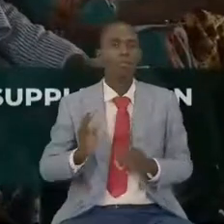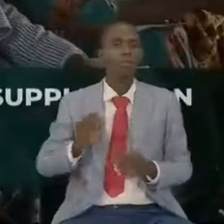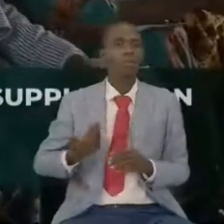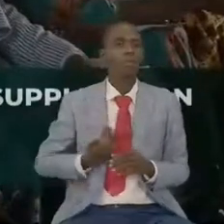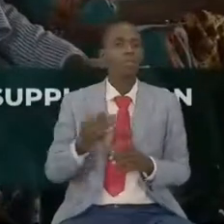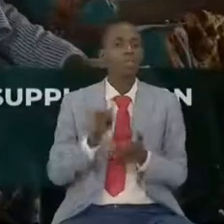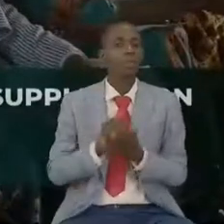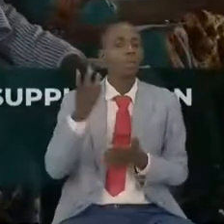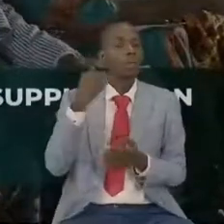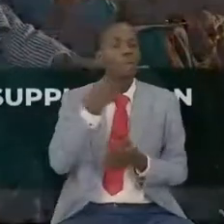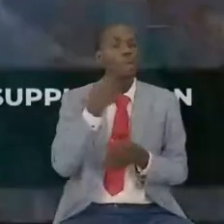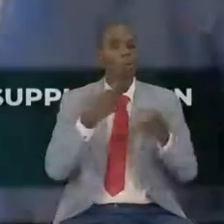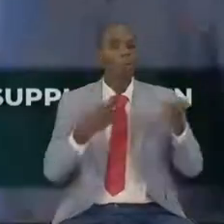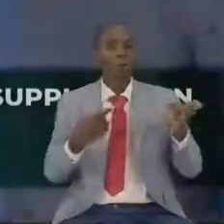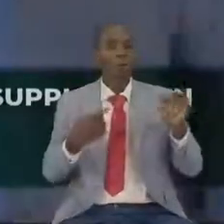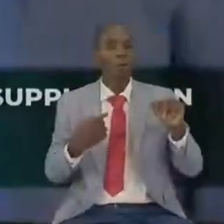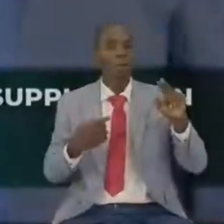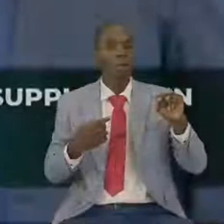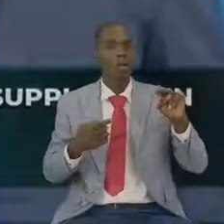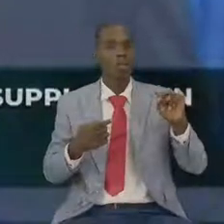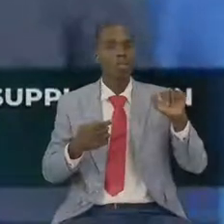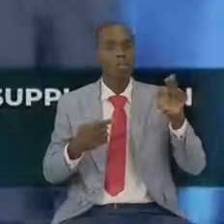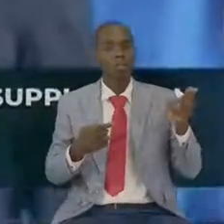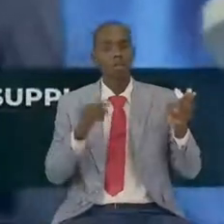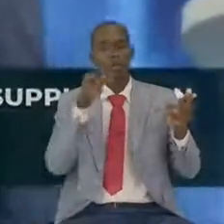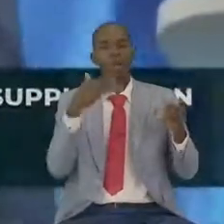Parlant de Anne, elle n'avait pas d'enfant